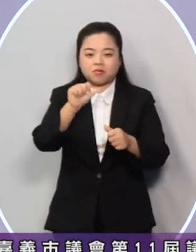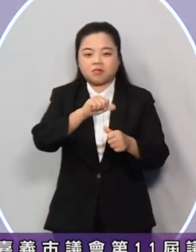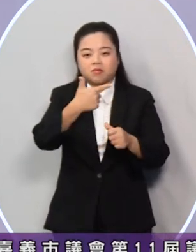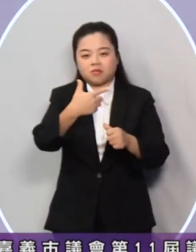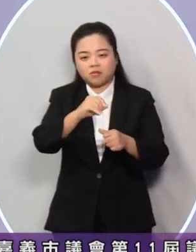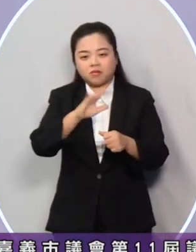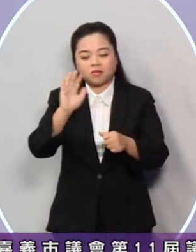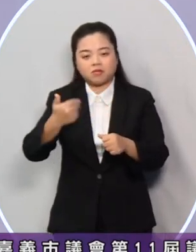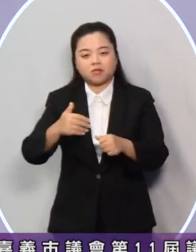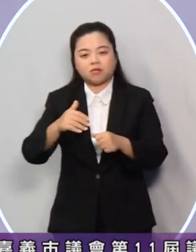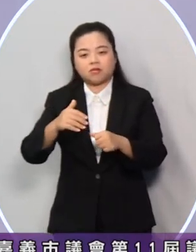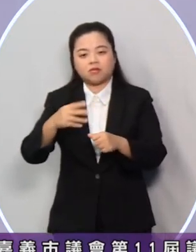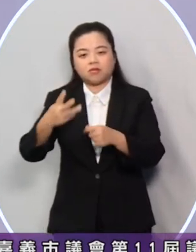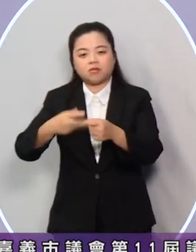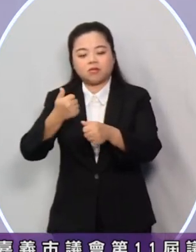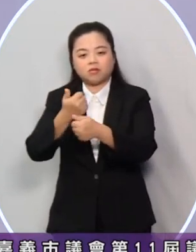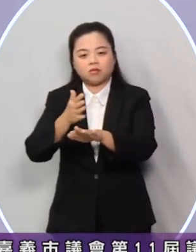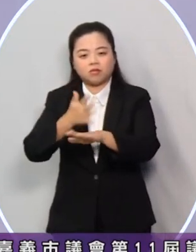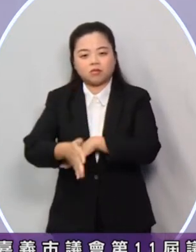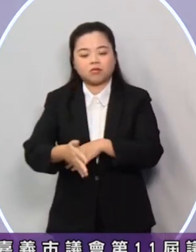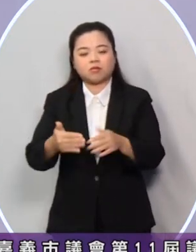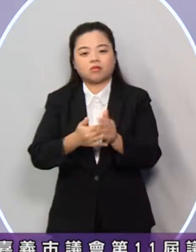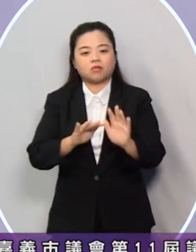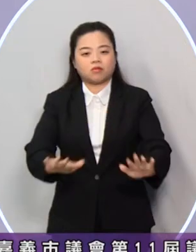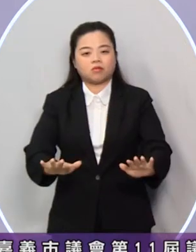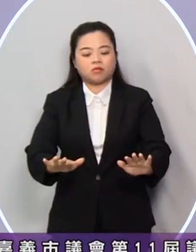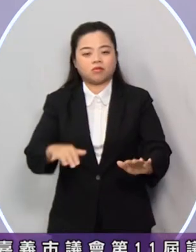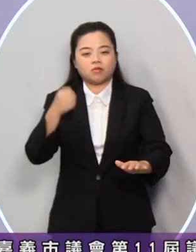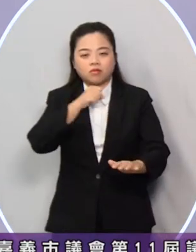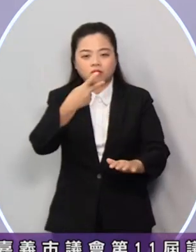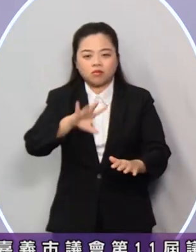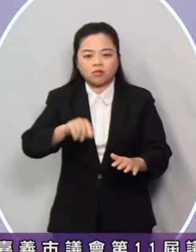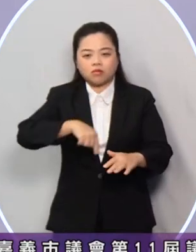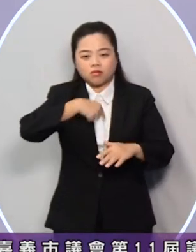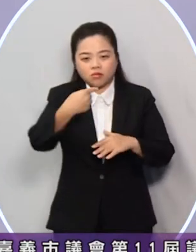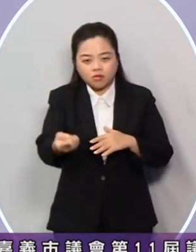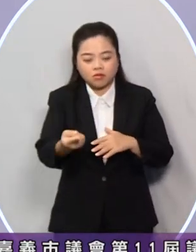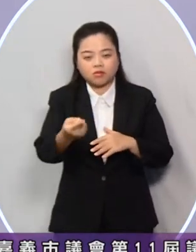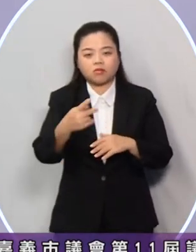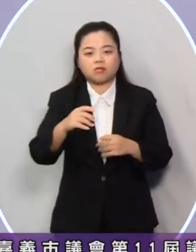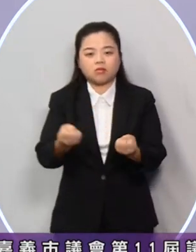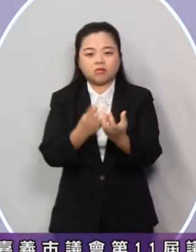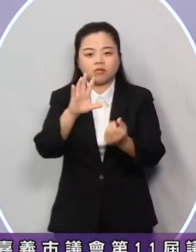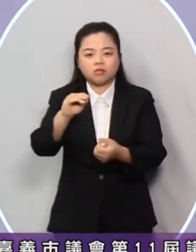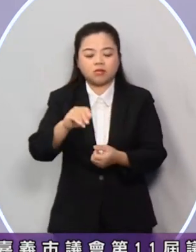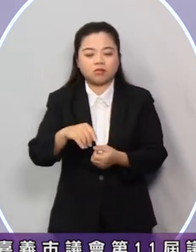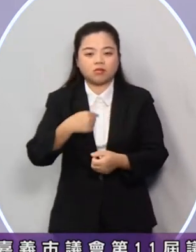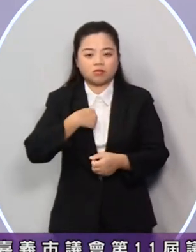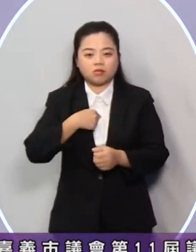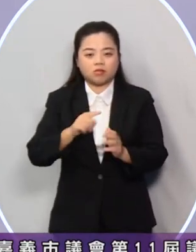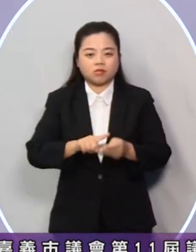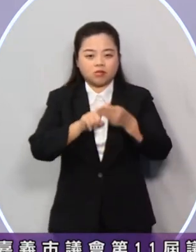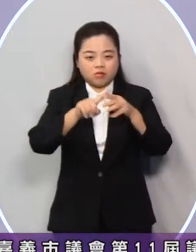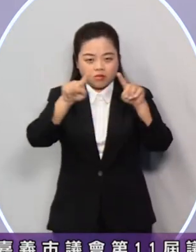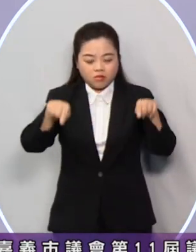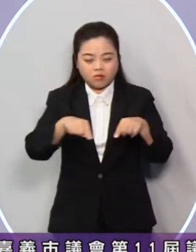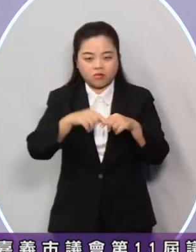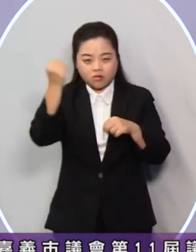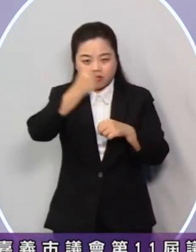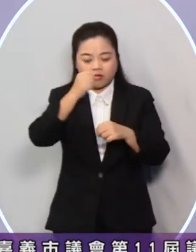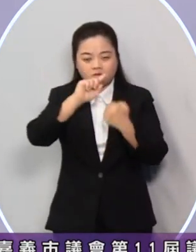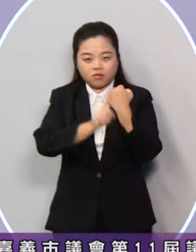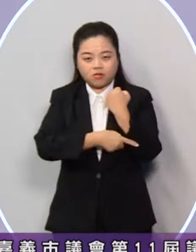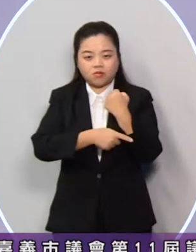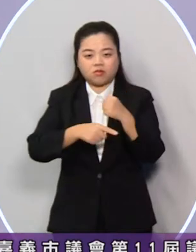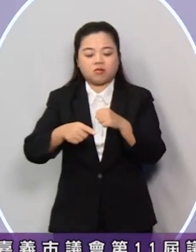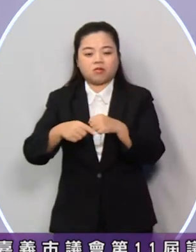去了，请问这中间以及现在台湾还有没有下一个天圣杰？我主张恶法非法，基于良